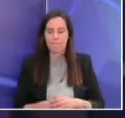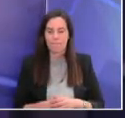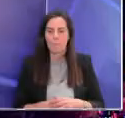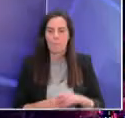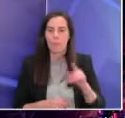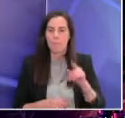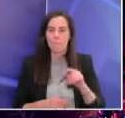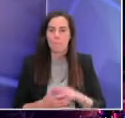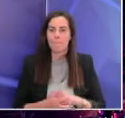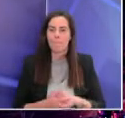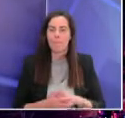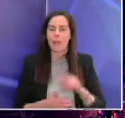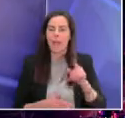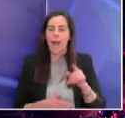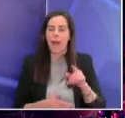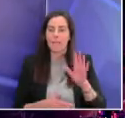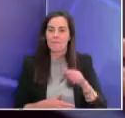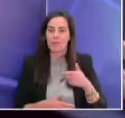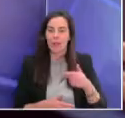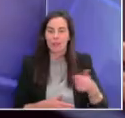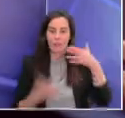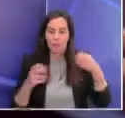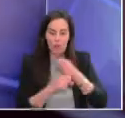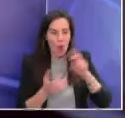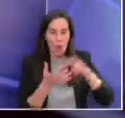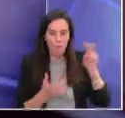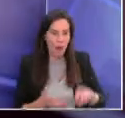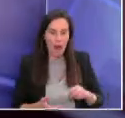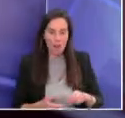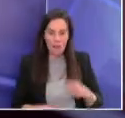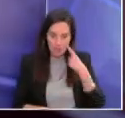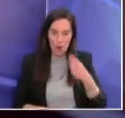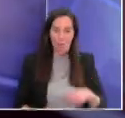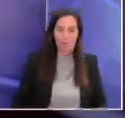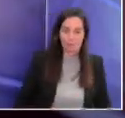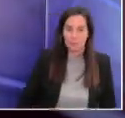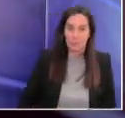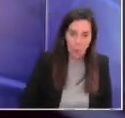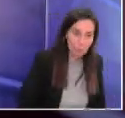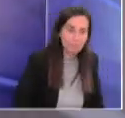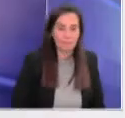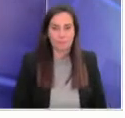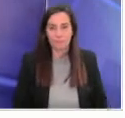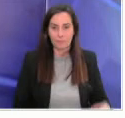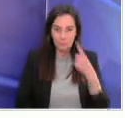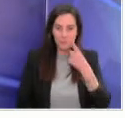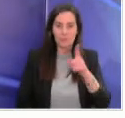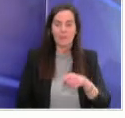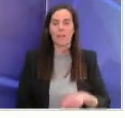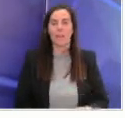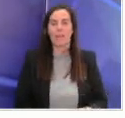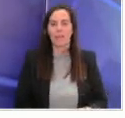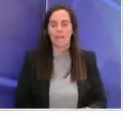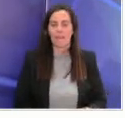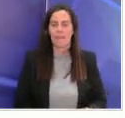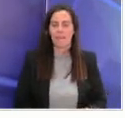לכם הידיעה, אבל גבאי פרש. אני לא מאמין. כן, בואו תראו. זה קרה. לא ראית את זה? לא, עכשיו. גבאי פרש, גבאי